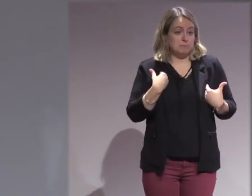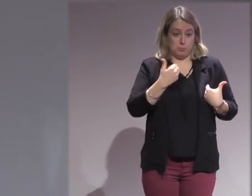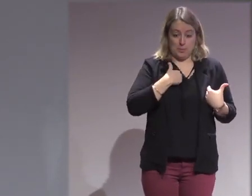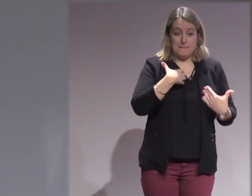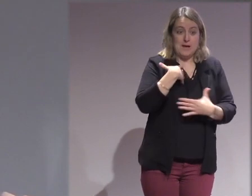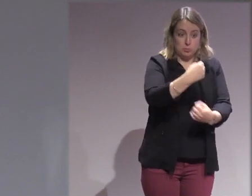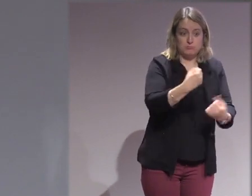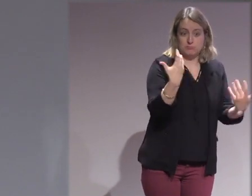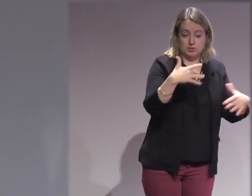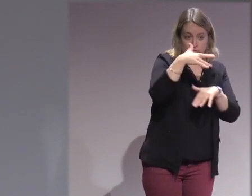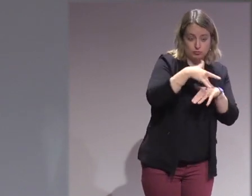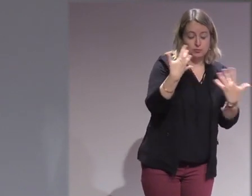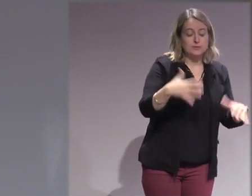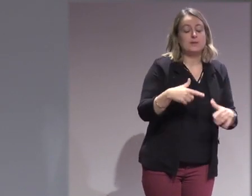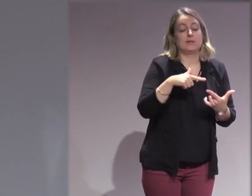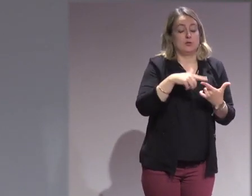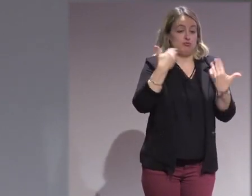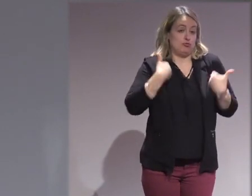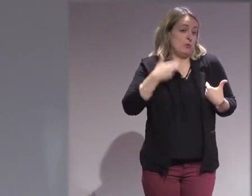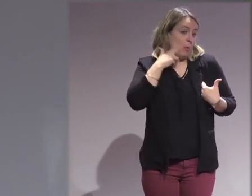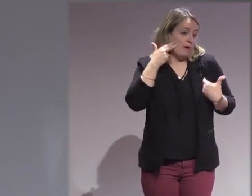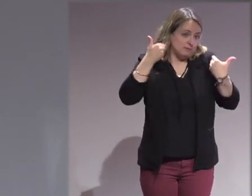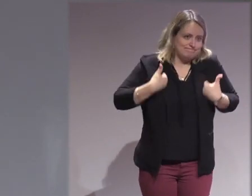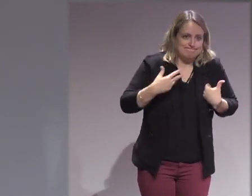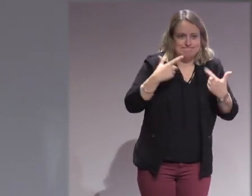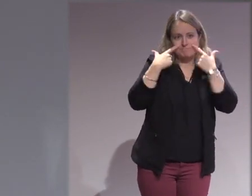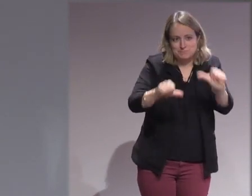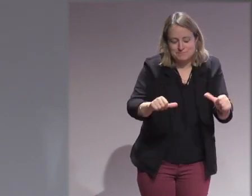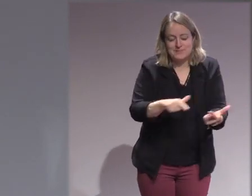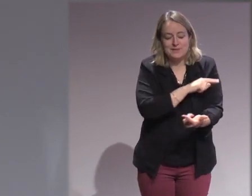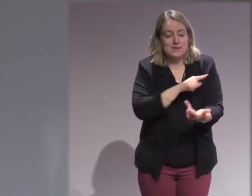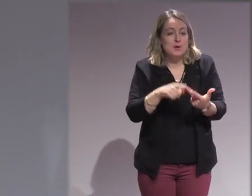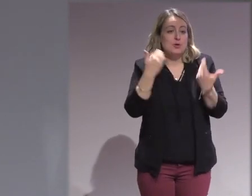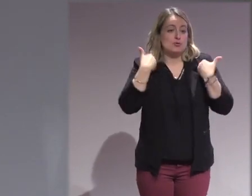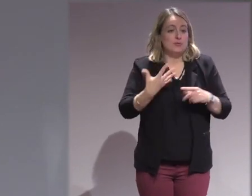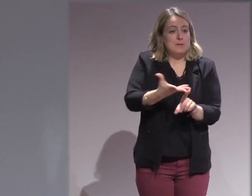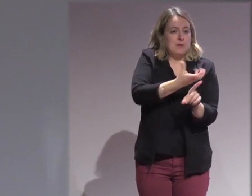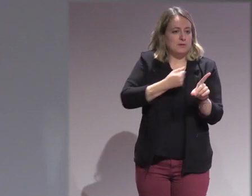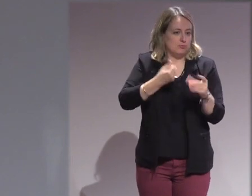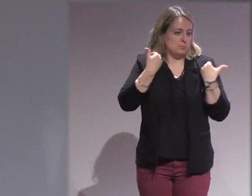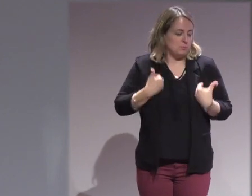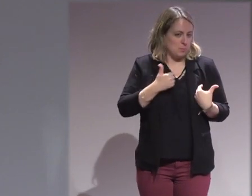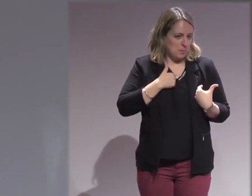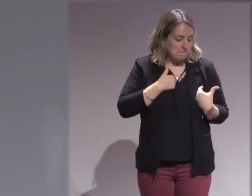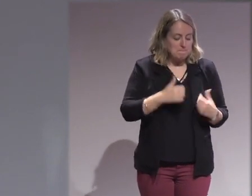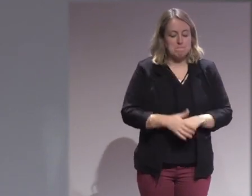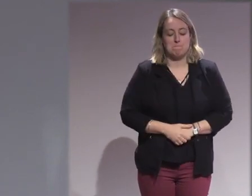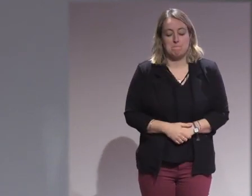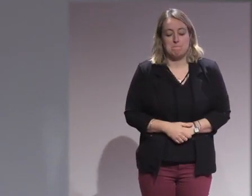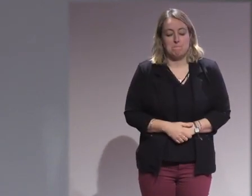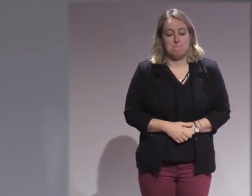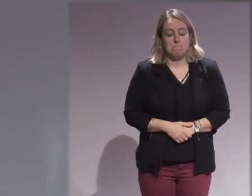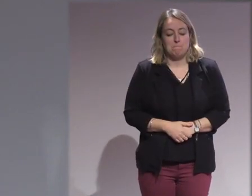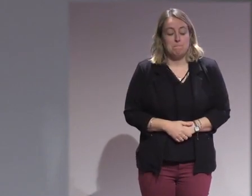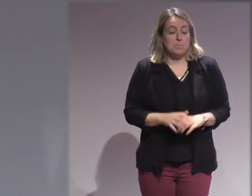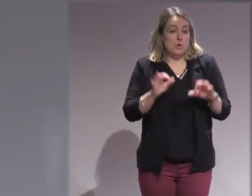adoptée, en tant que femme noire, comme vous pouvez le voir, en tant que personne pansexuelle. Et donc quand